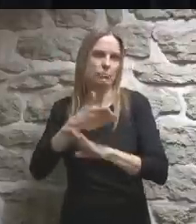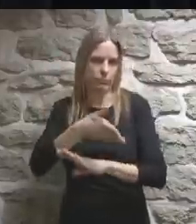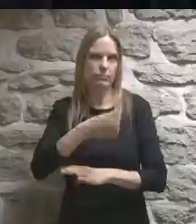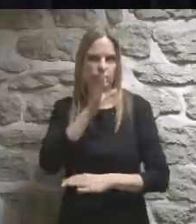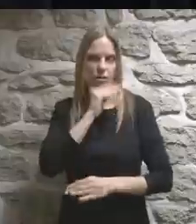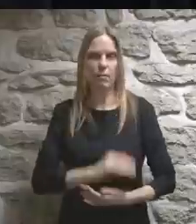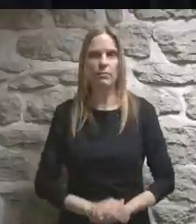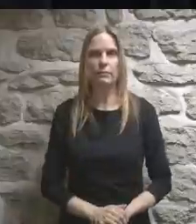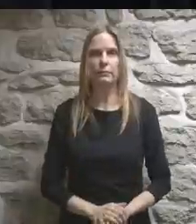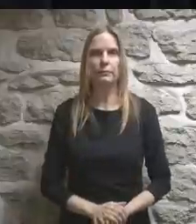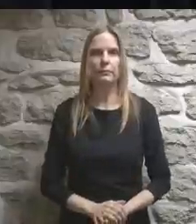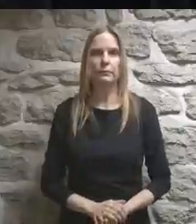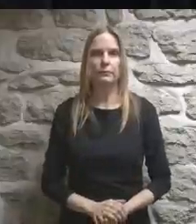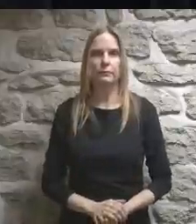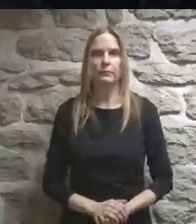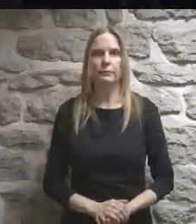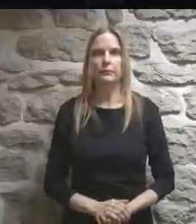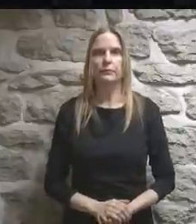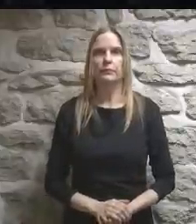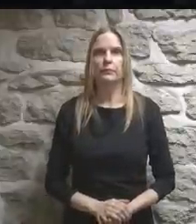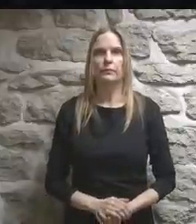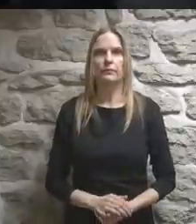aidata. Ja